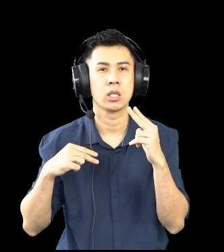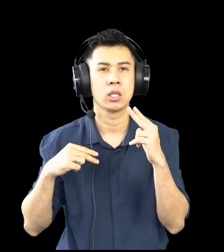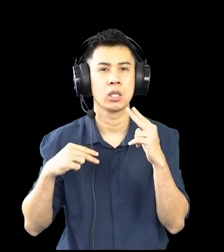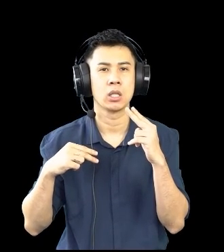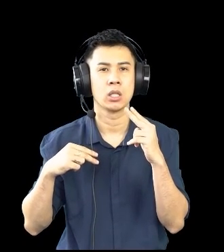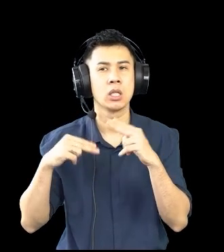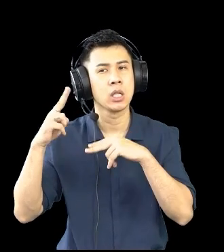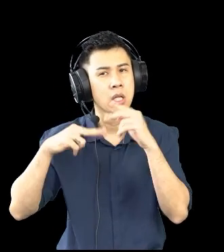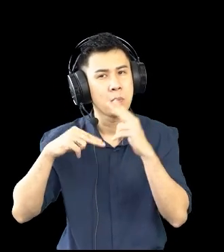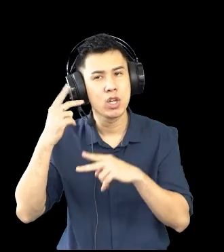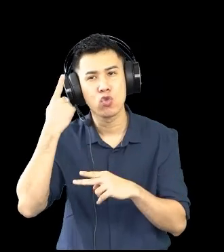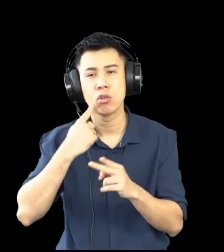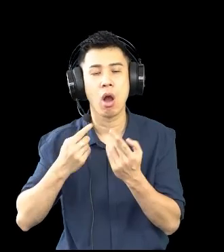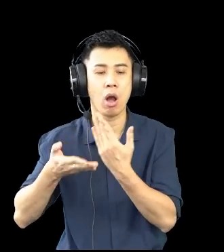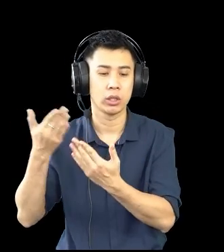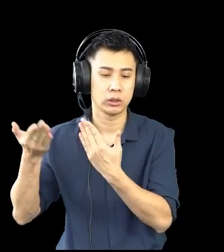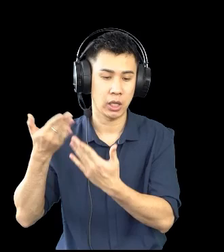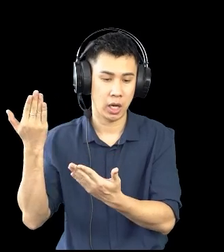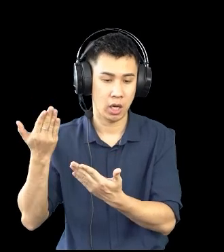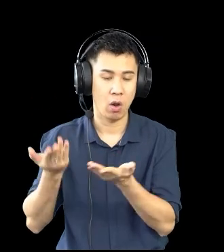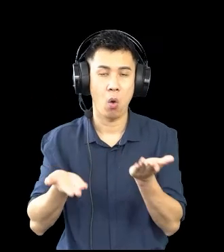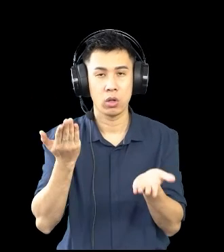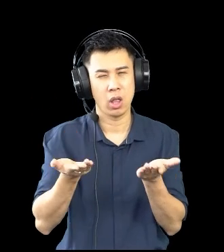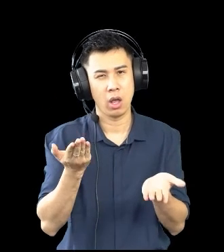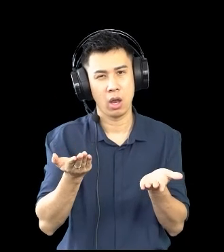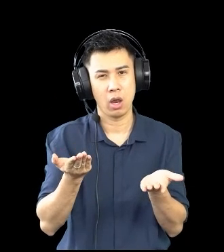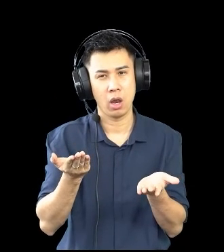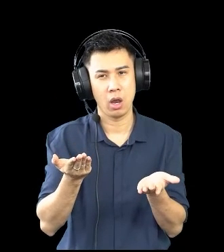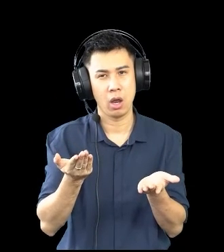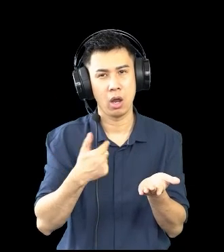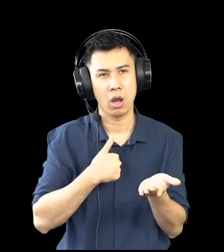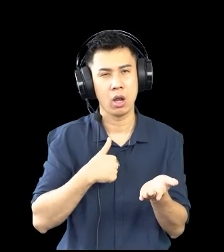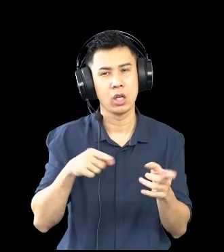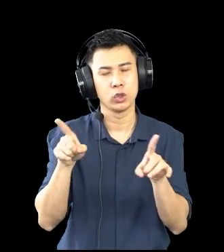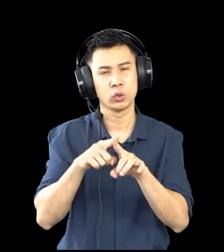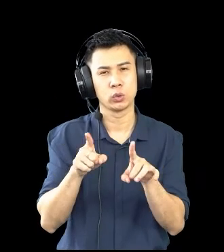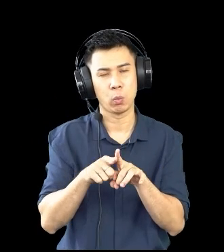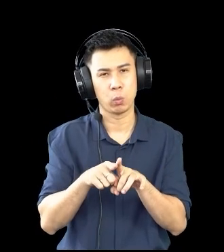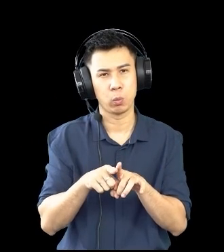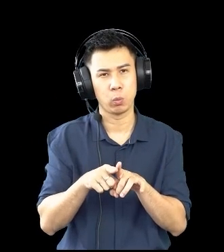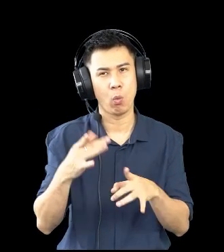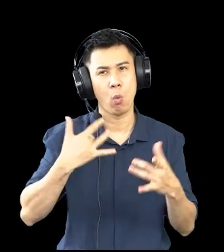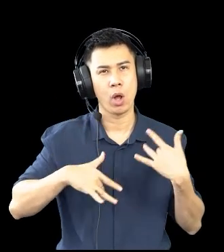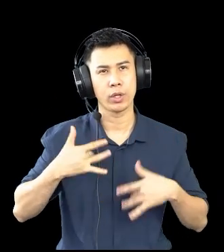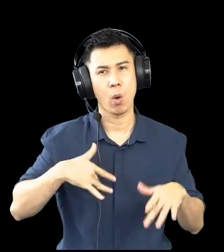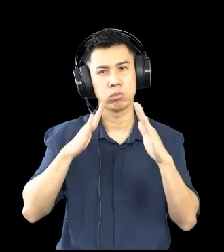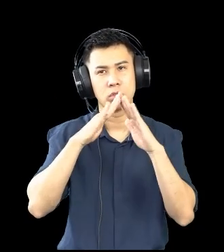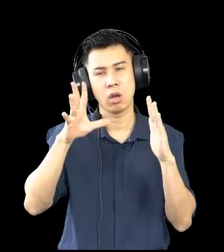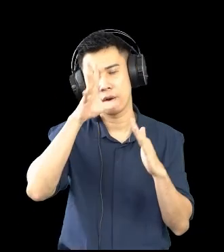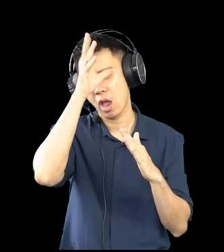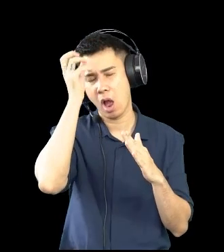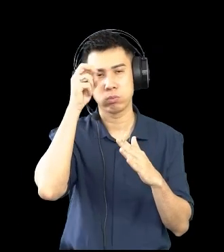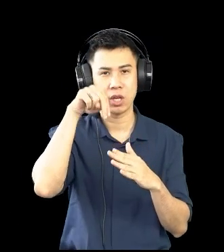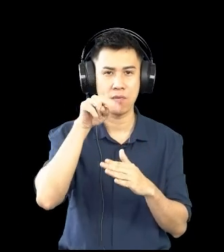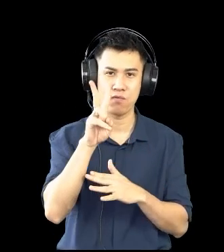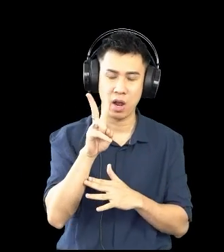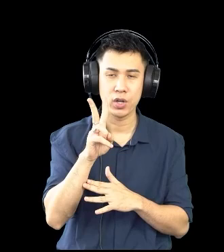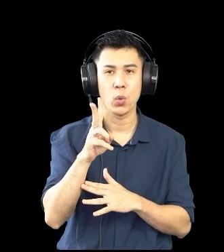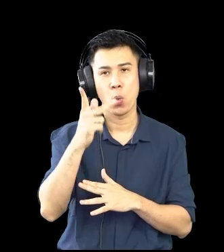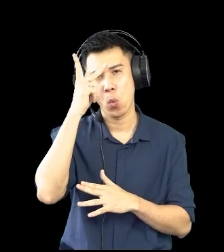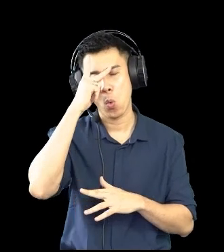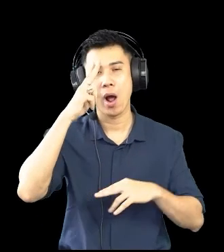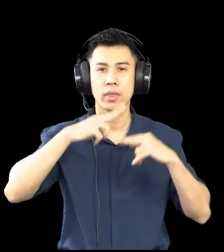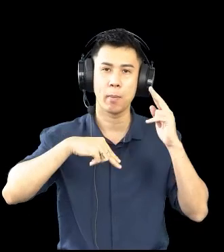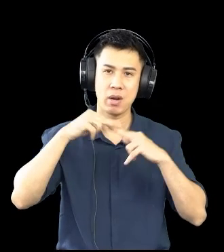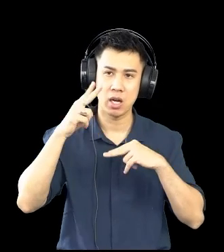có những cái tâm lý dễ bị tổn thương này, thì các bạn có những cái em cũng hoạt động cùng với cả trường đại học khoa học nhân văn, khoa tâm lý giáo